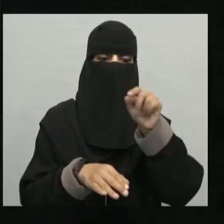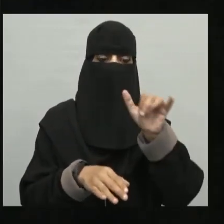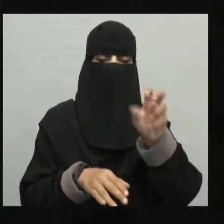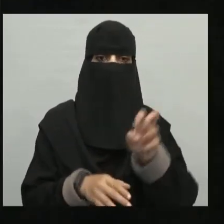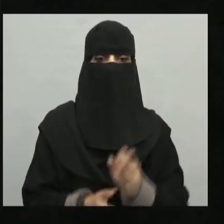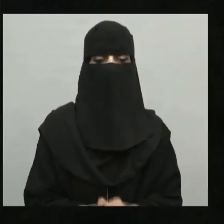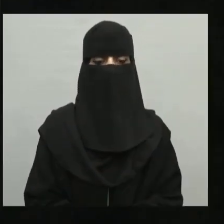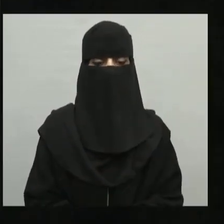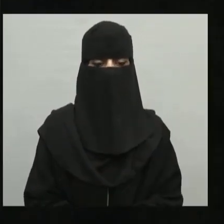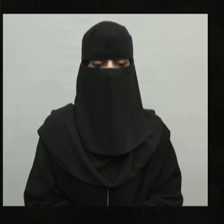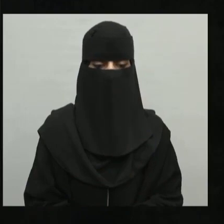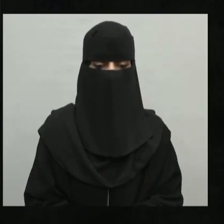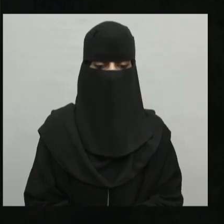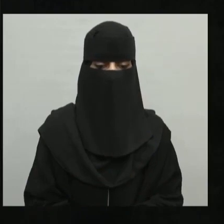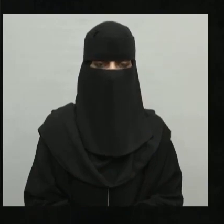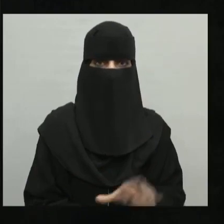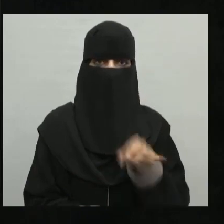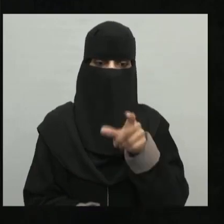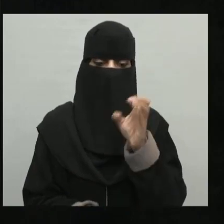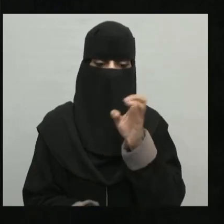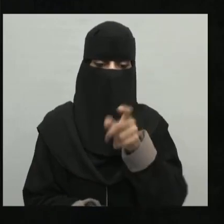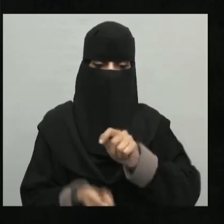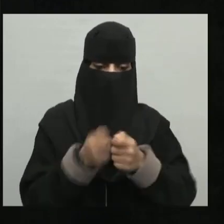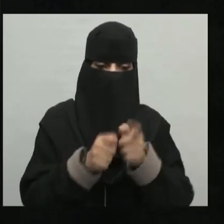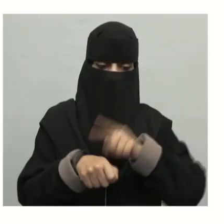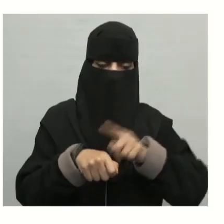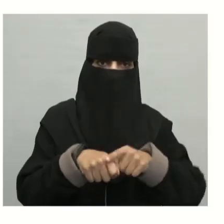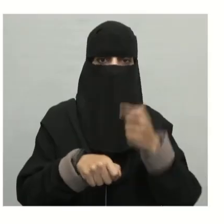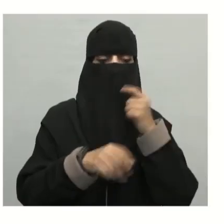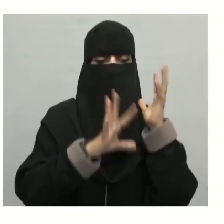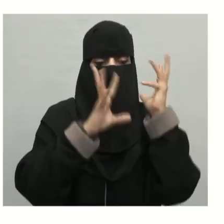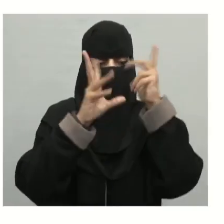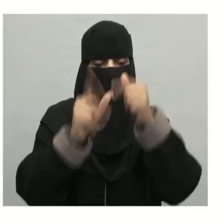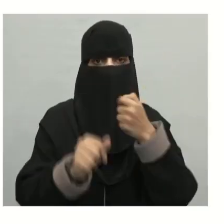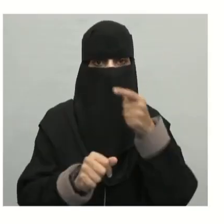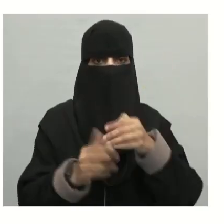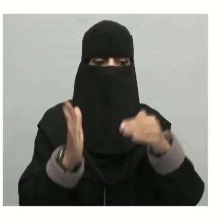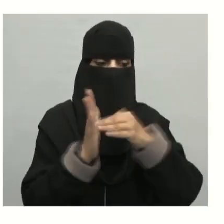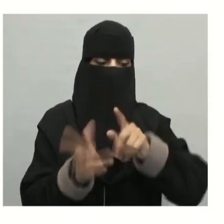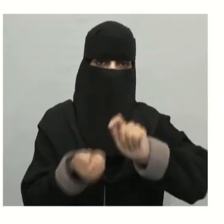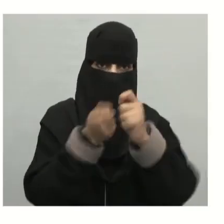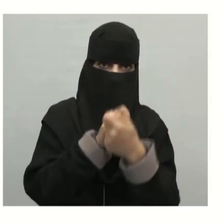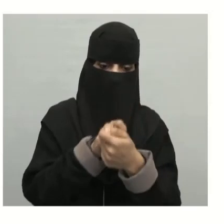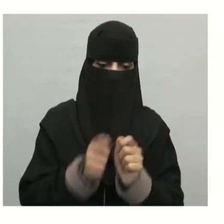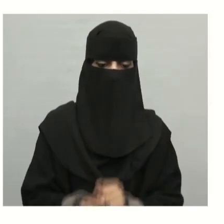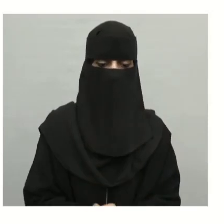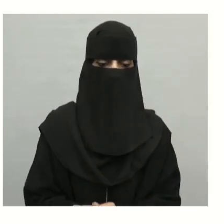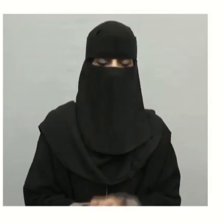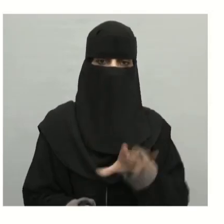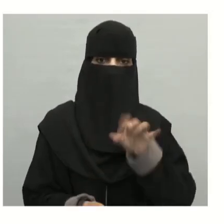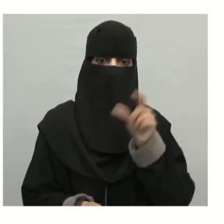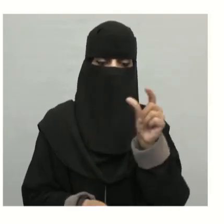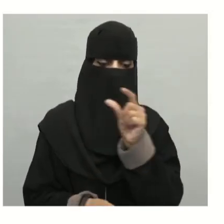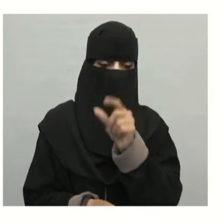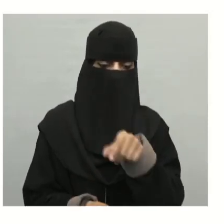فيها الصخور الناريه قد تحتاج الصخور المتحوله قلنا الى ملايين السنين حتى تتحول قد